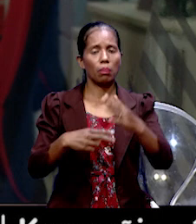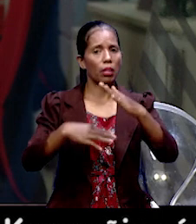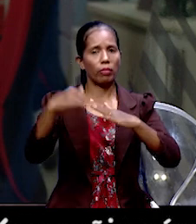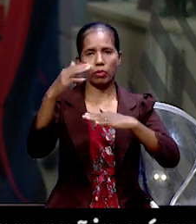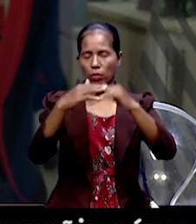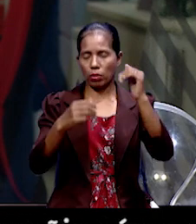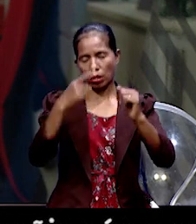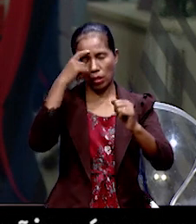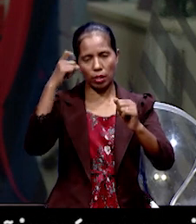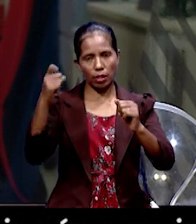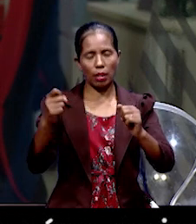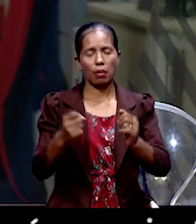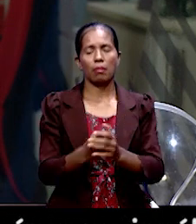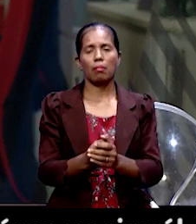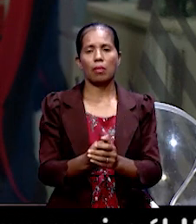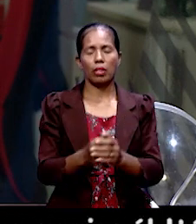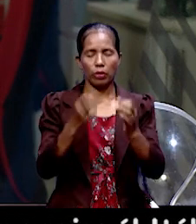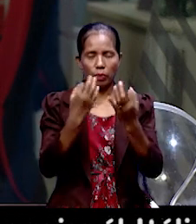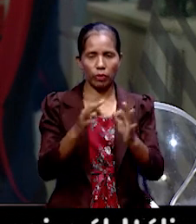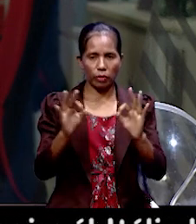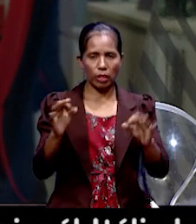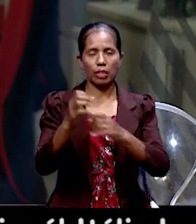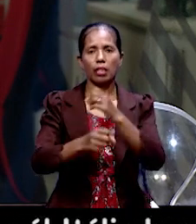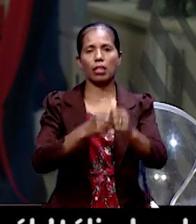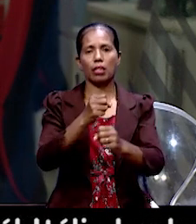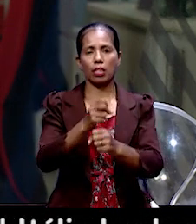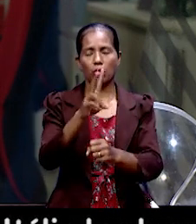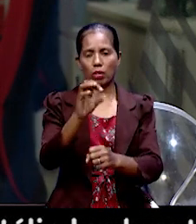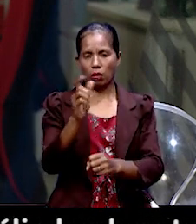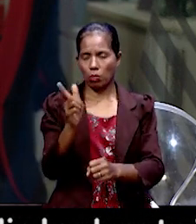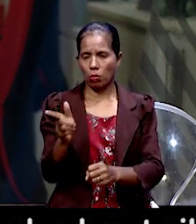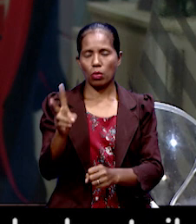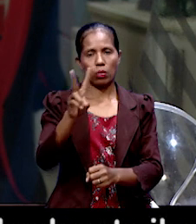também impossível a tu remata e retina em rihung rua, runulurecem rua.